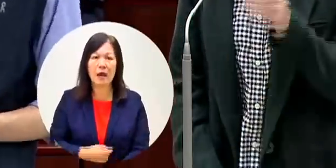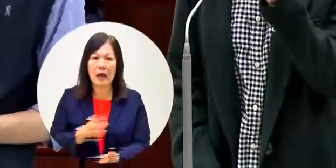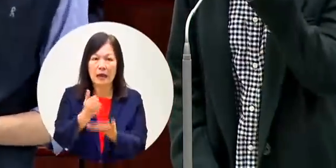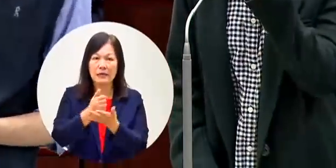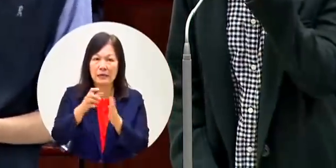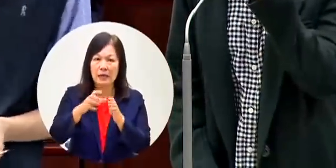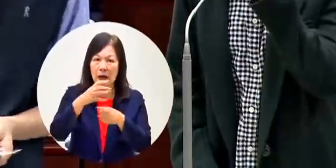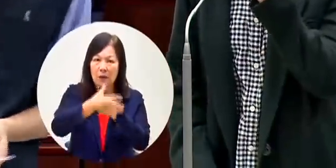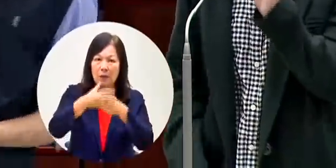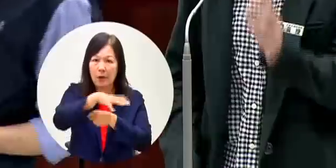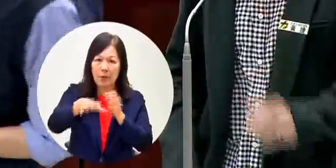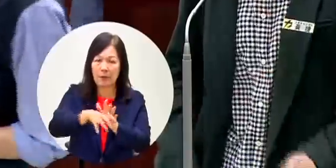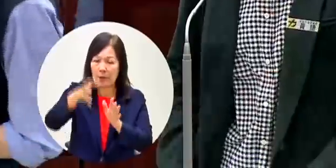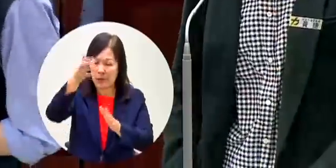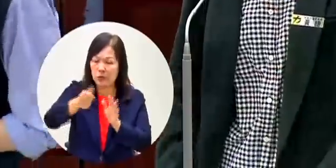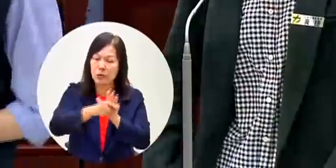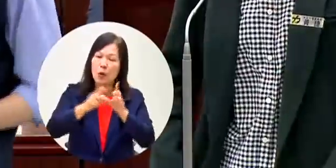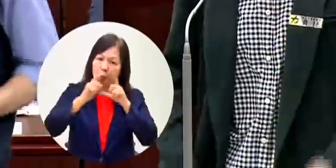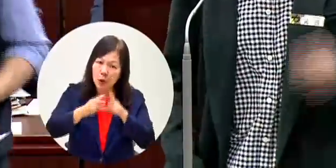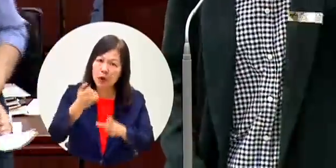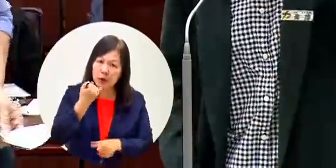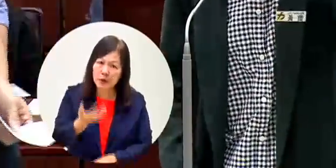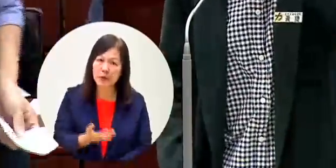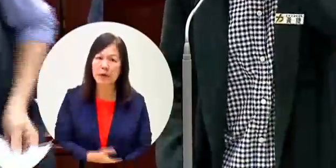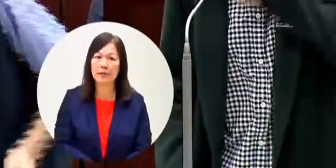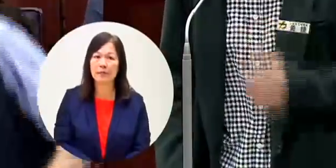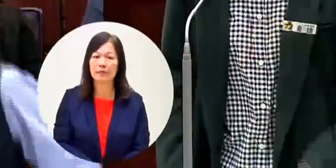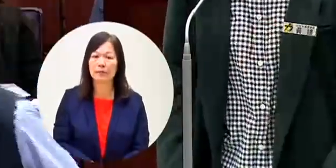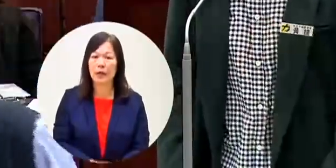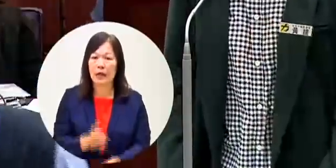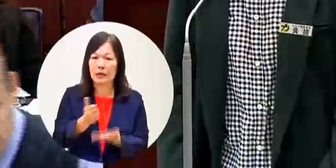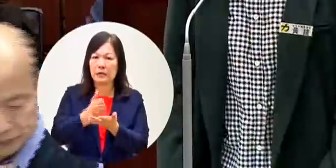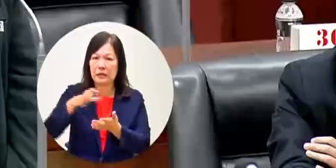且非常好吧。请袁局长，好吧。 来，环保局长，当然。